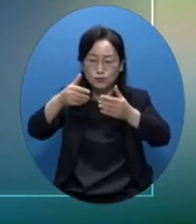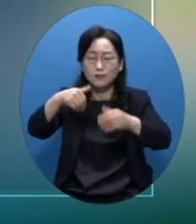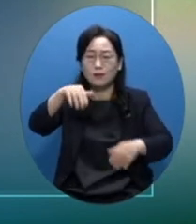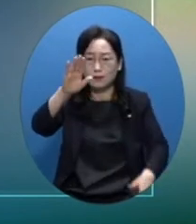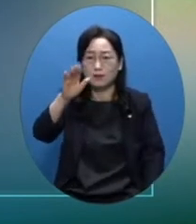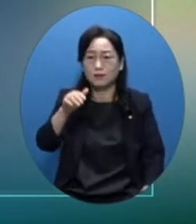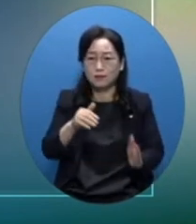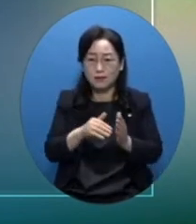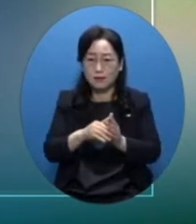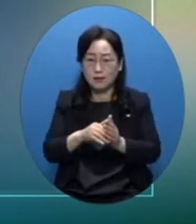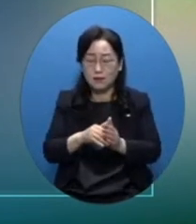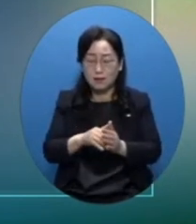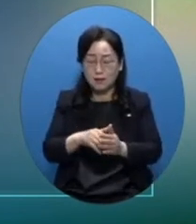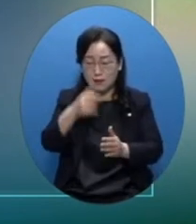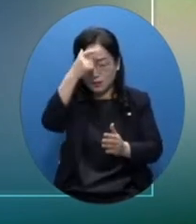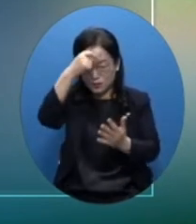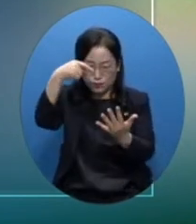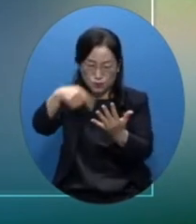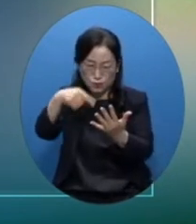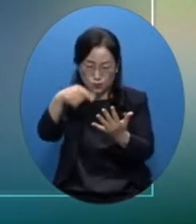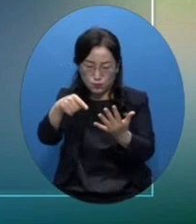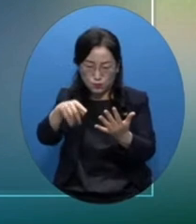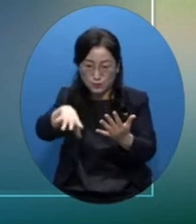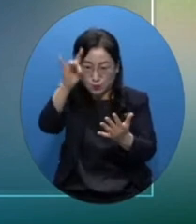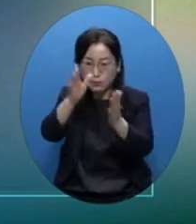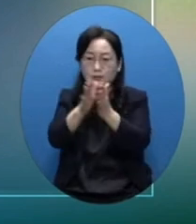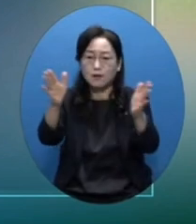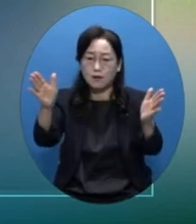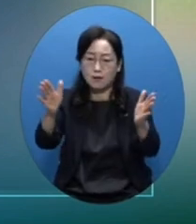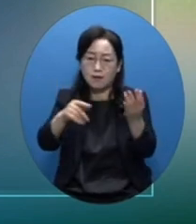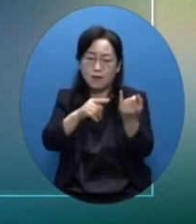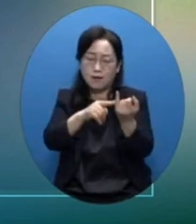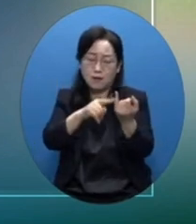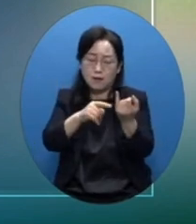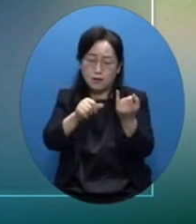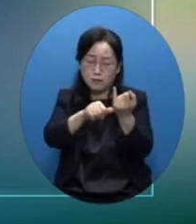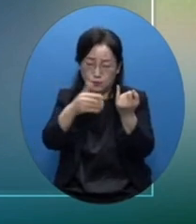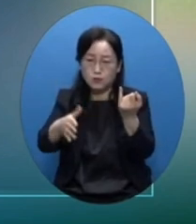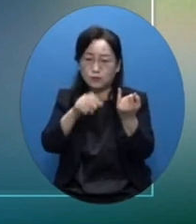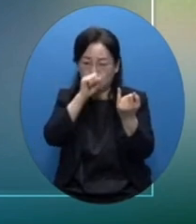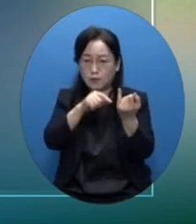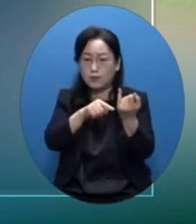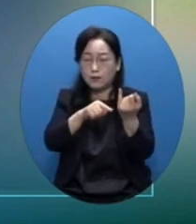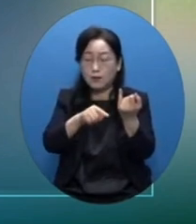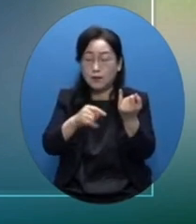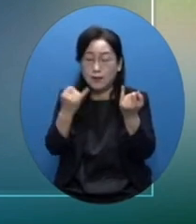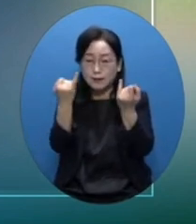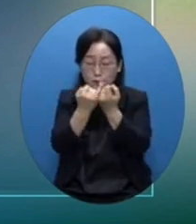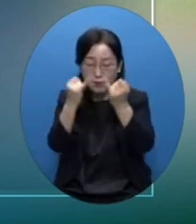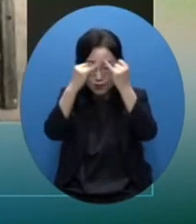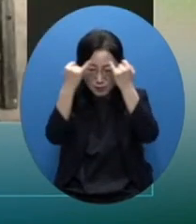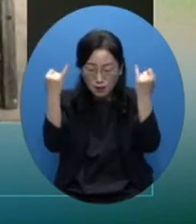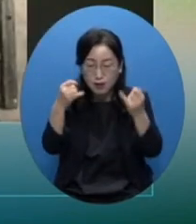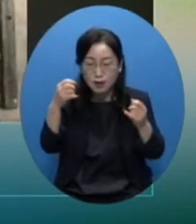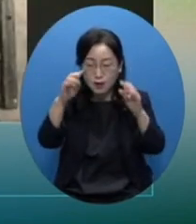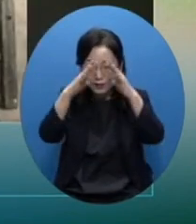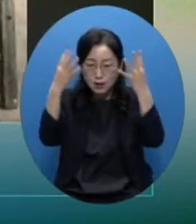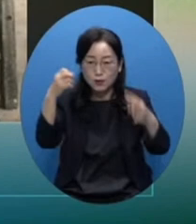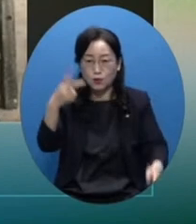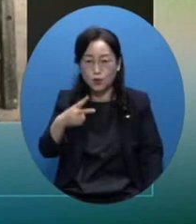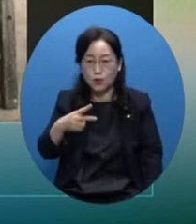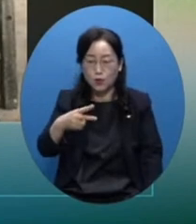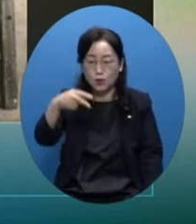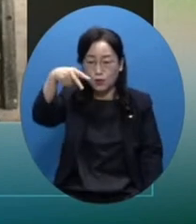기독교교육 악을 개척한 귀한 교수님 2시고 소울 여 대화 수술 대교 소교 첫 장로 배